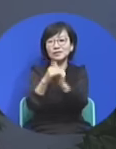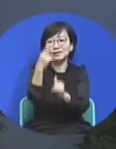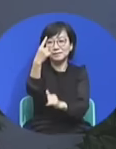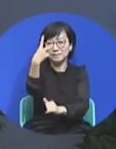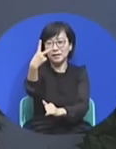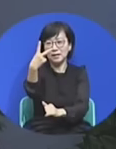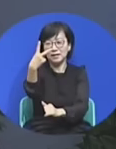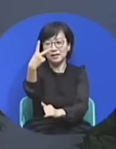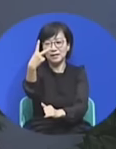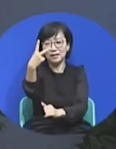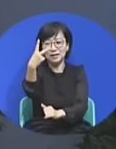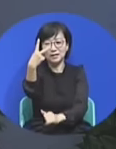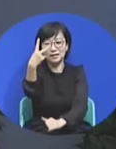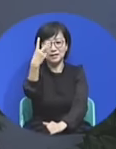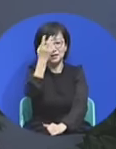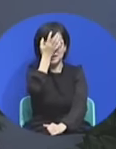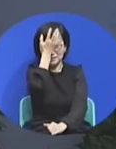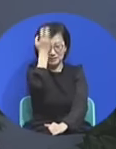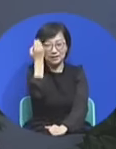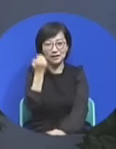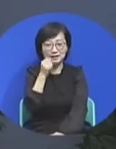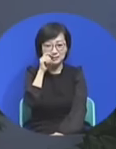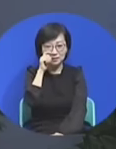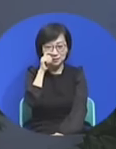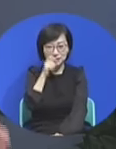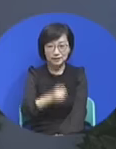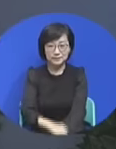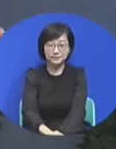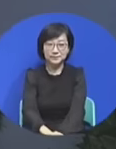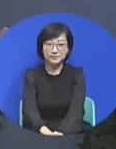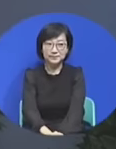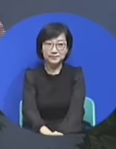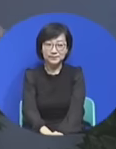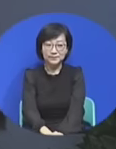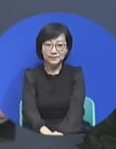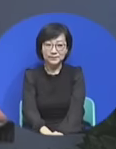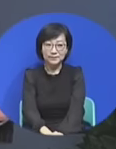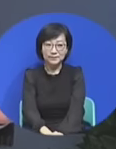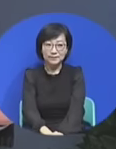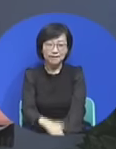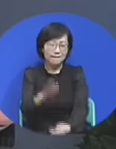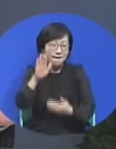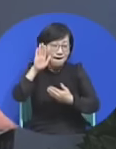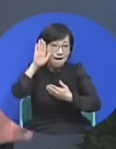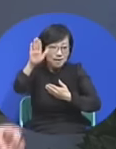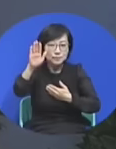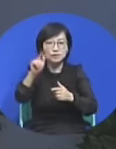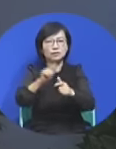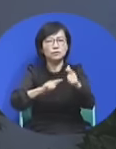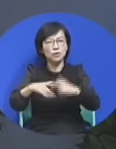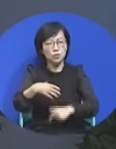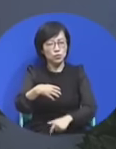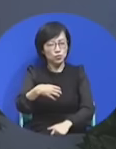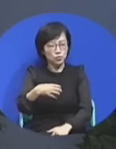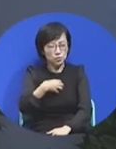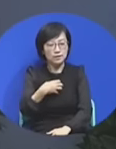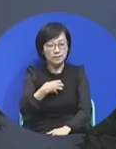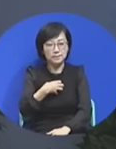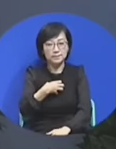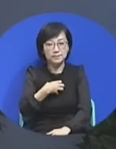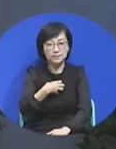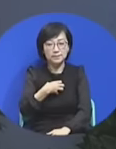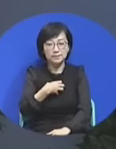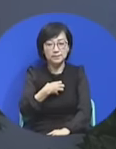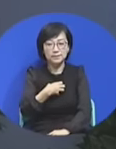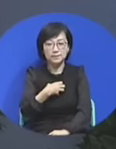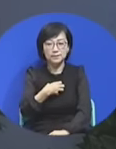the history of the world, and two great world wars erupted. 그러니까 앞으로 더 위험한 걸로 가고 있습니다. And we're taking a very frightening, very dangerous path right